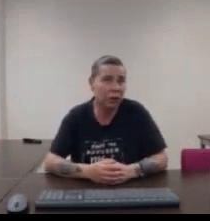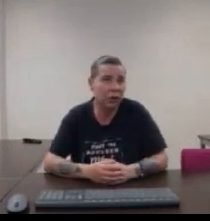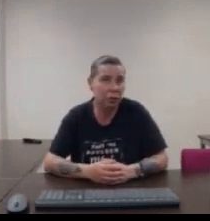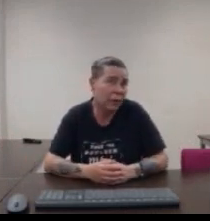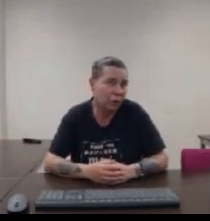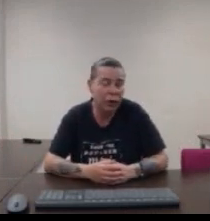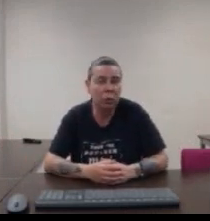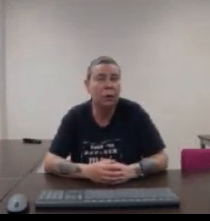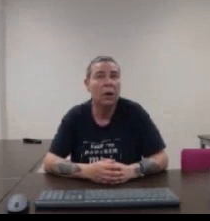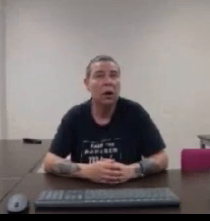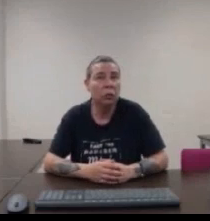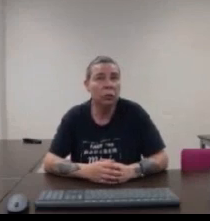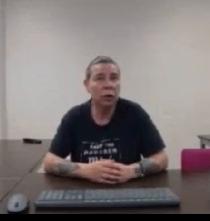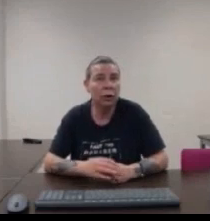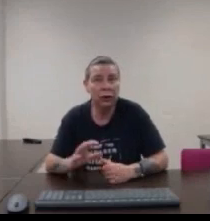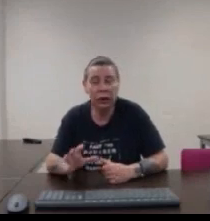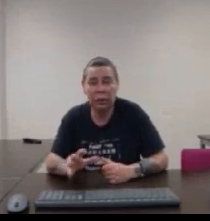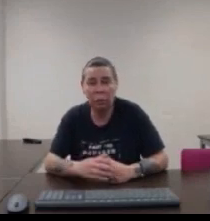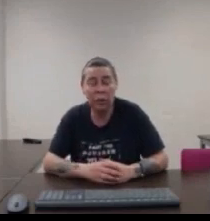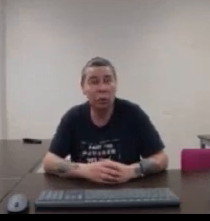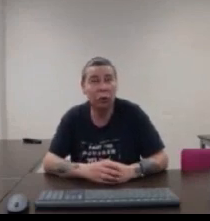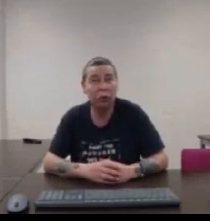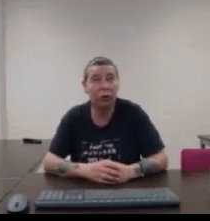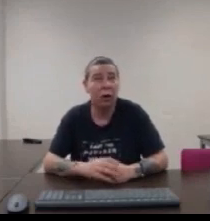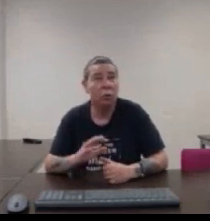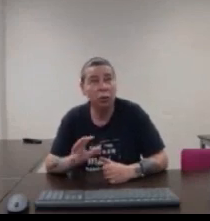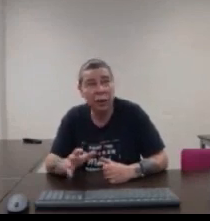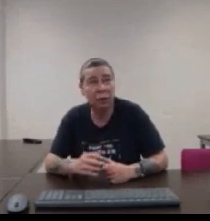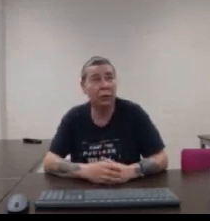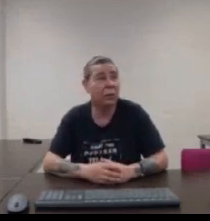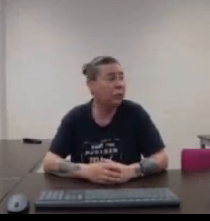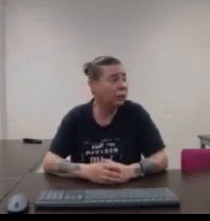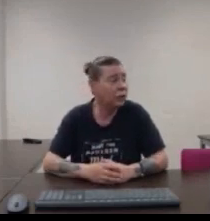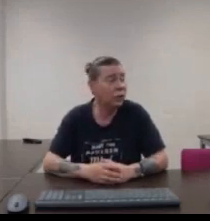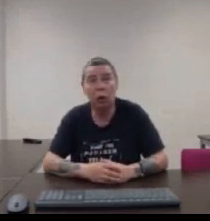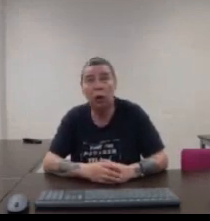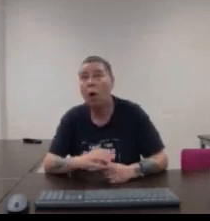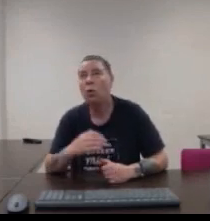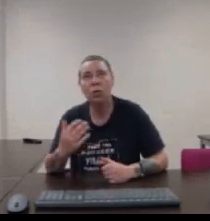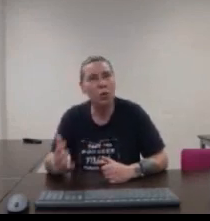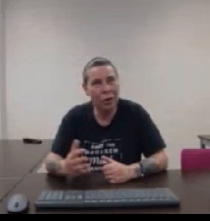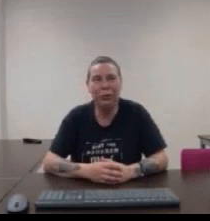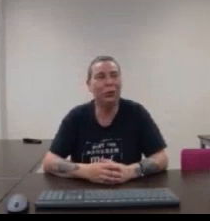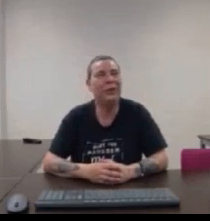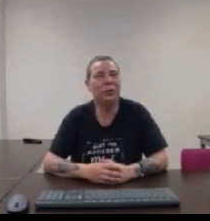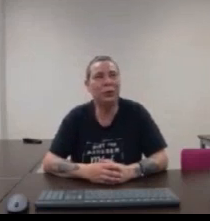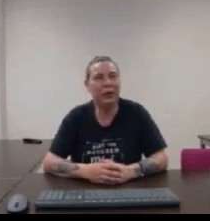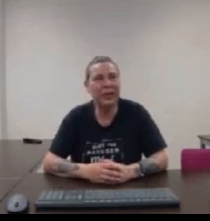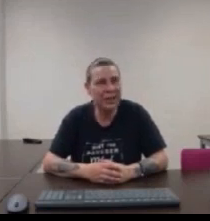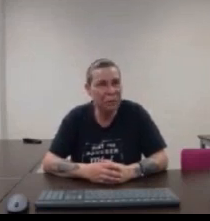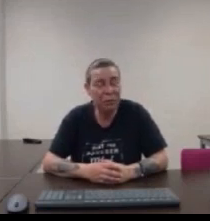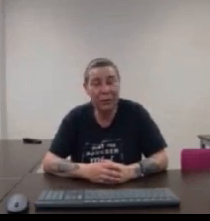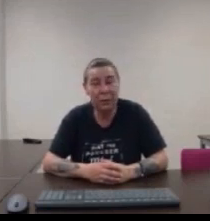et c'est des choses qui peuvent être onéreuses. Donc, si des employeurs nous entendent ou des responsables de services généraux ou tous ceux qui